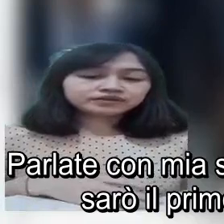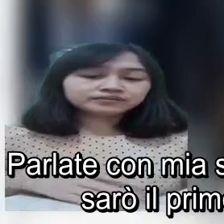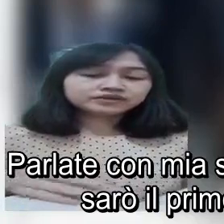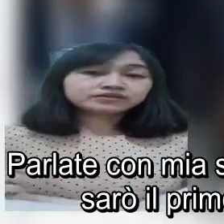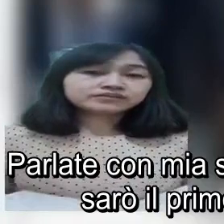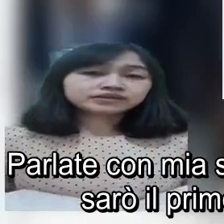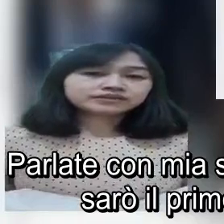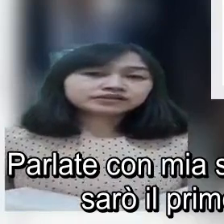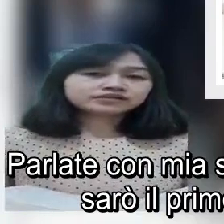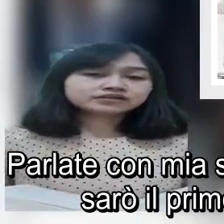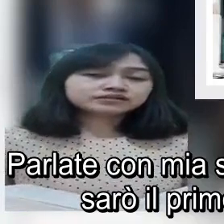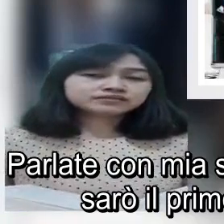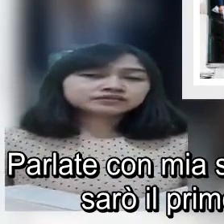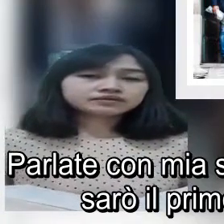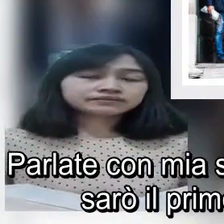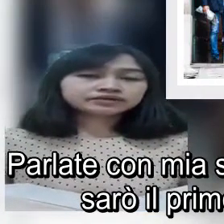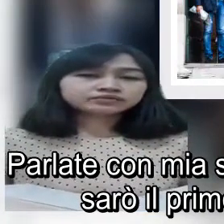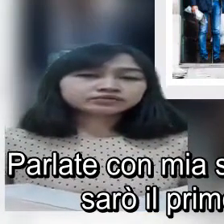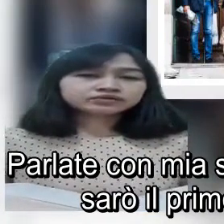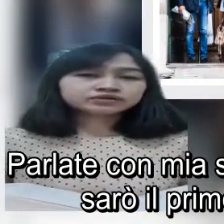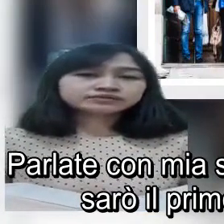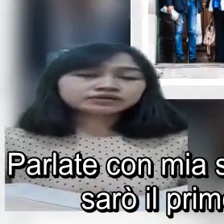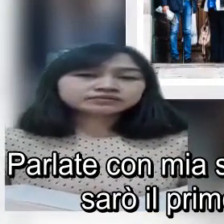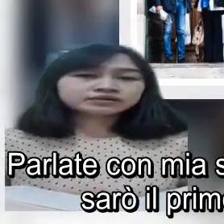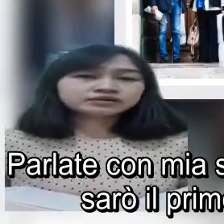a lottare per i loro diritti.